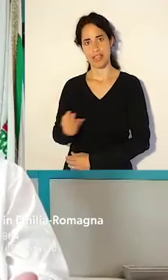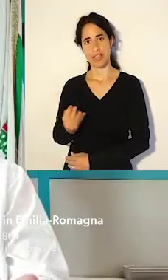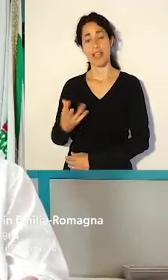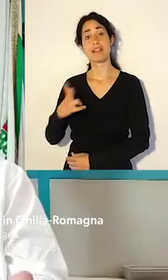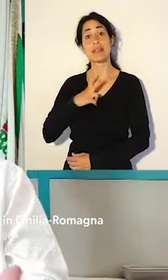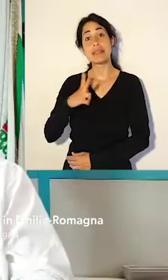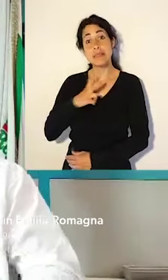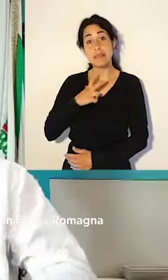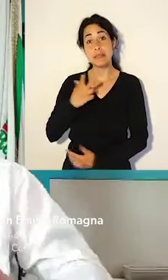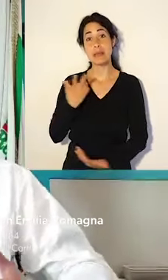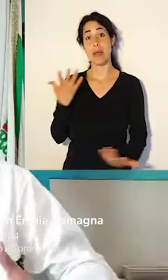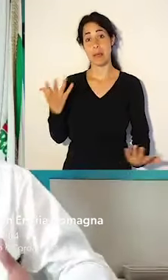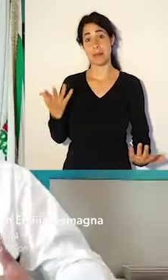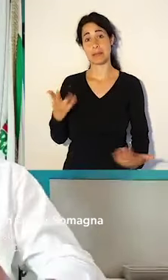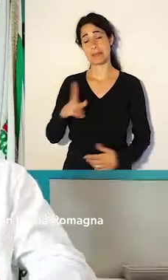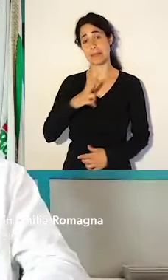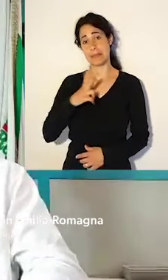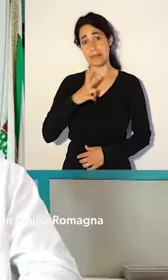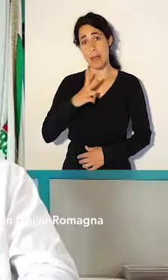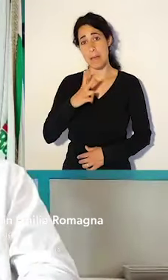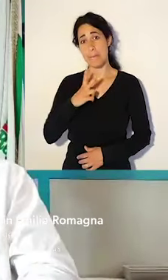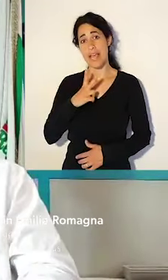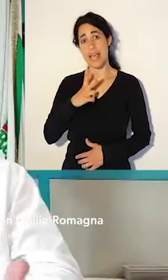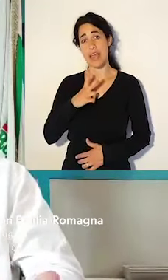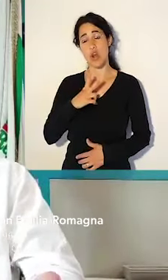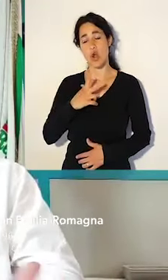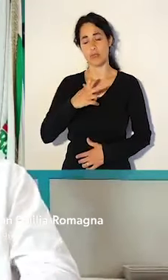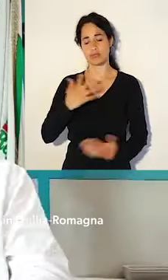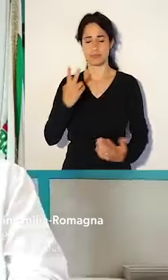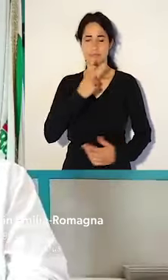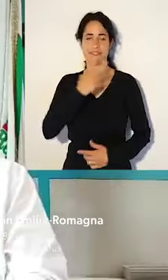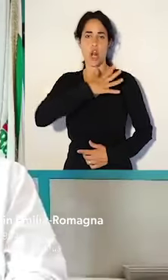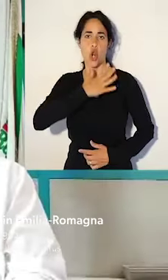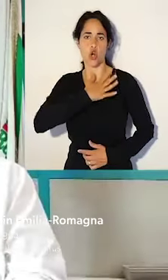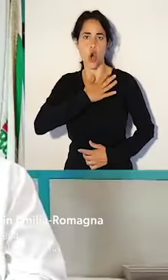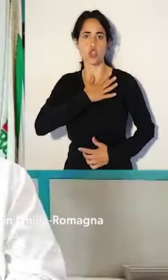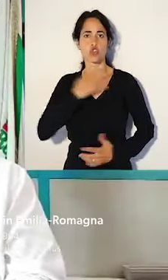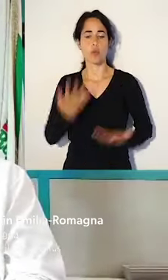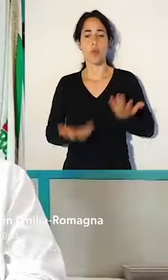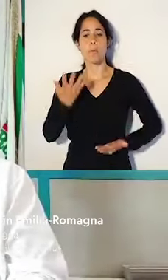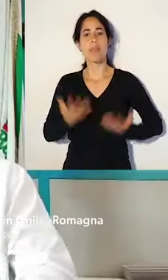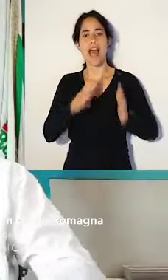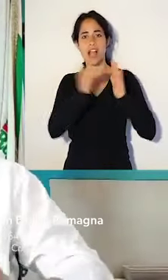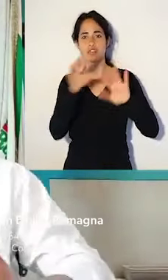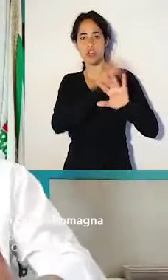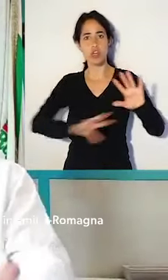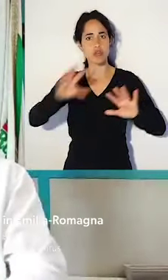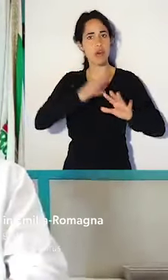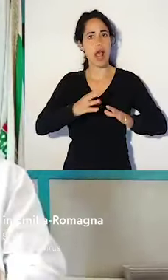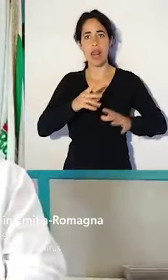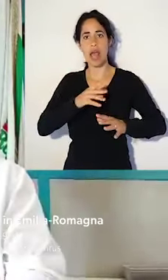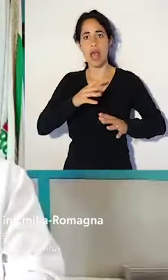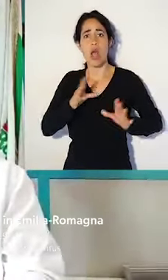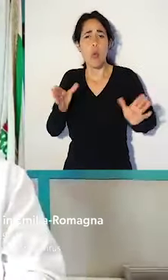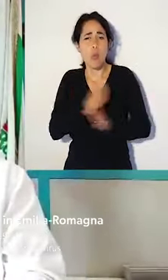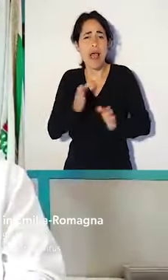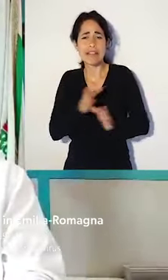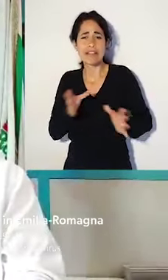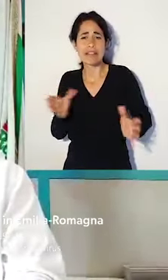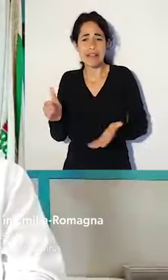avere tutto quello che abbiamo, diciamo, di nostro come bilancio della regione, lo abbiamo